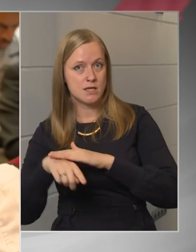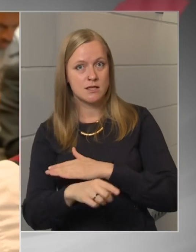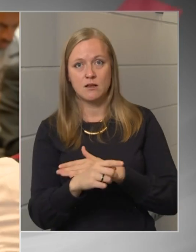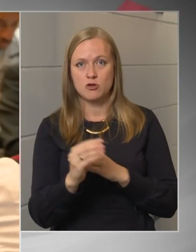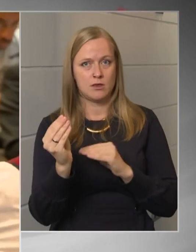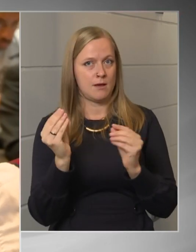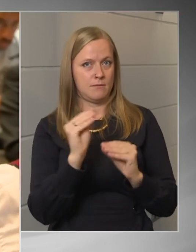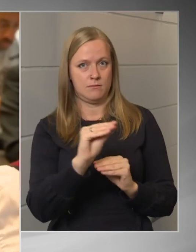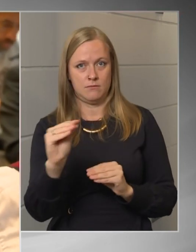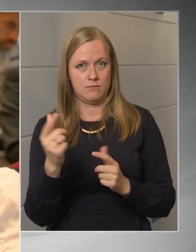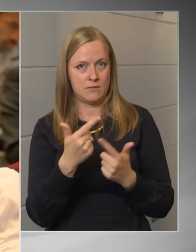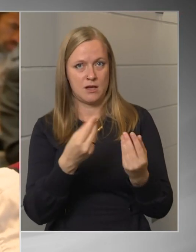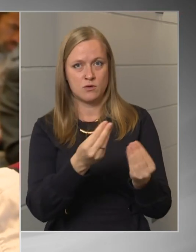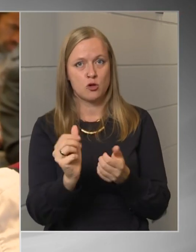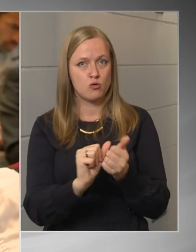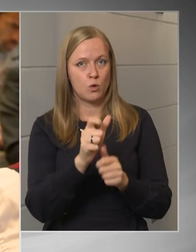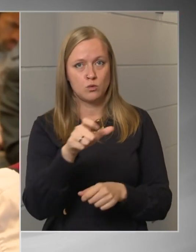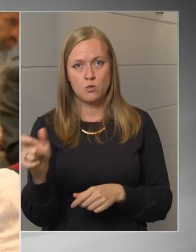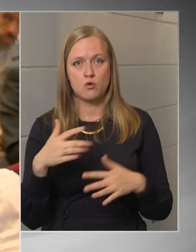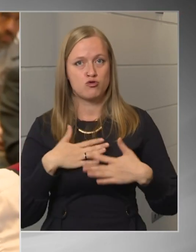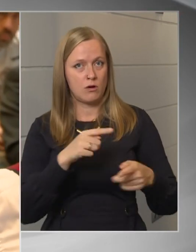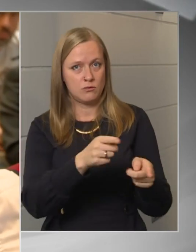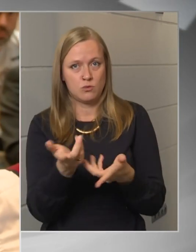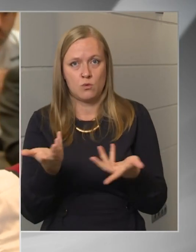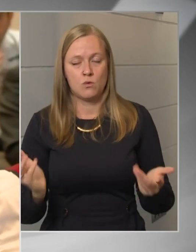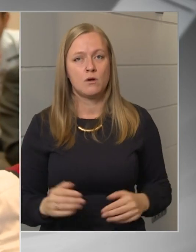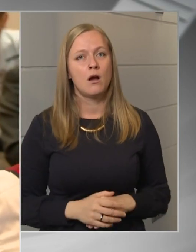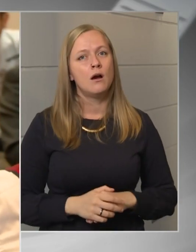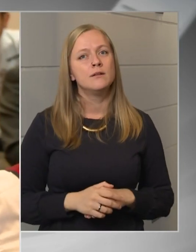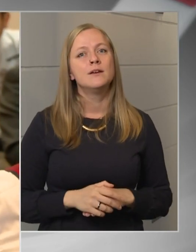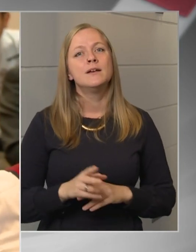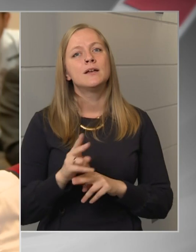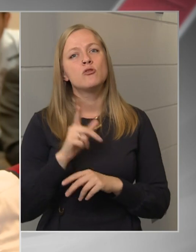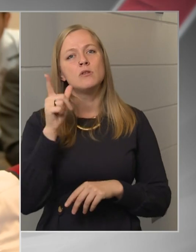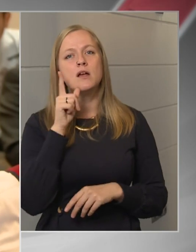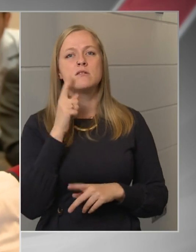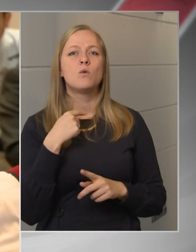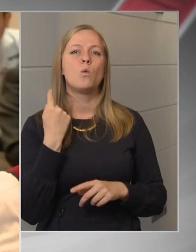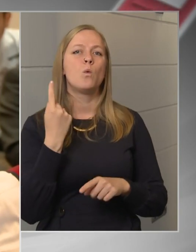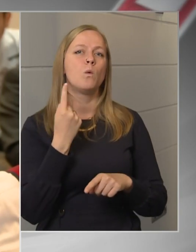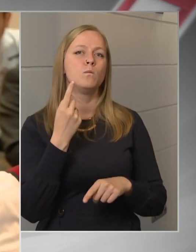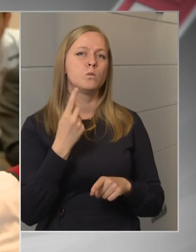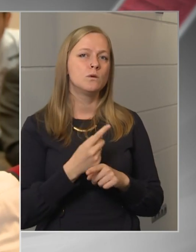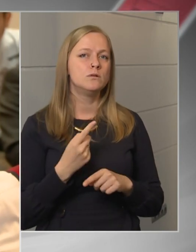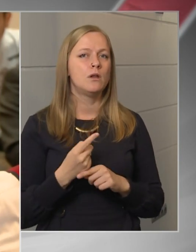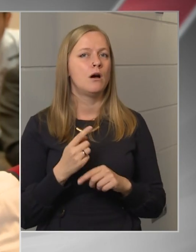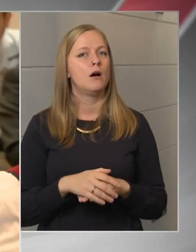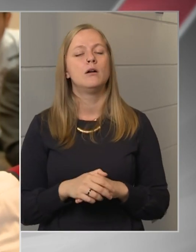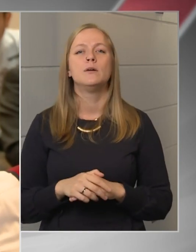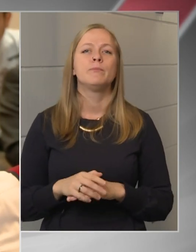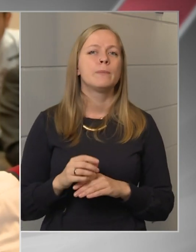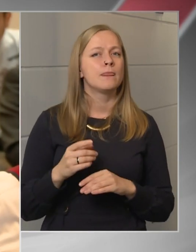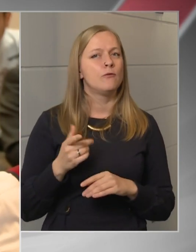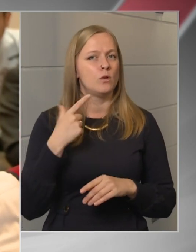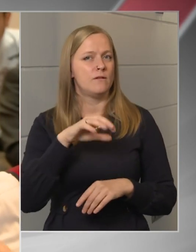sportolókat, sem a strandolókat. A hírek szerint Kis László, Buda baloldali polgármestere lett a felelős. Mit gondol erről